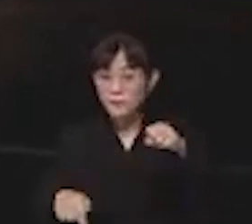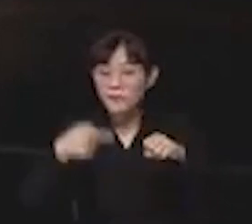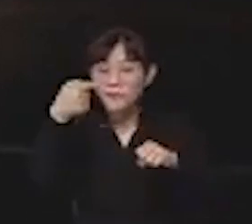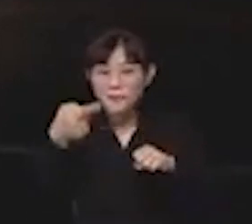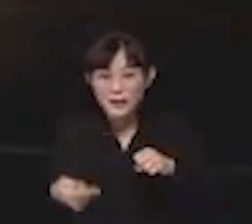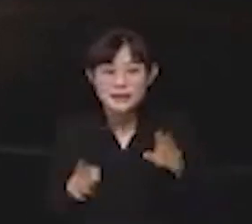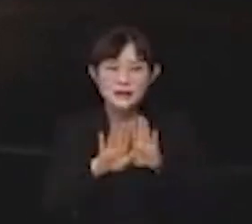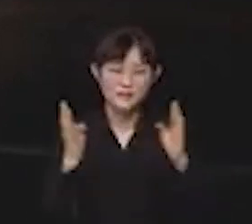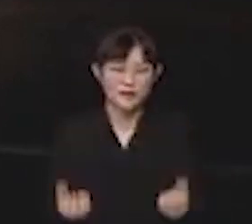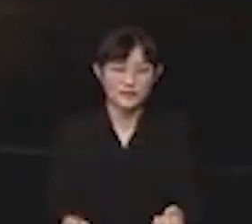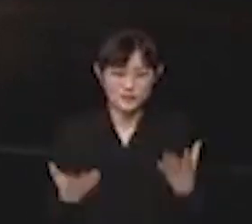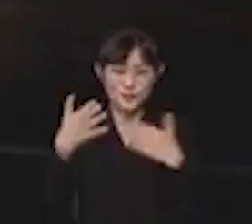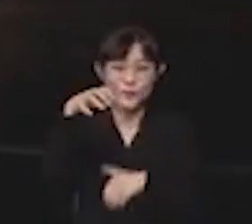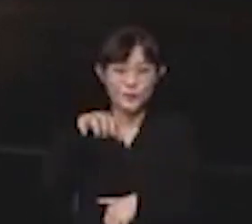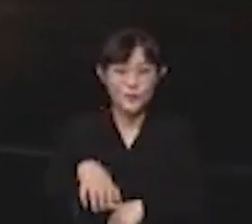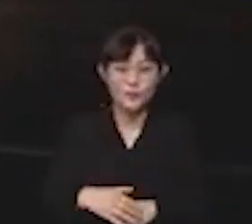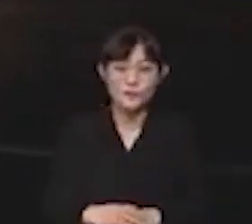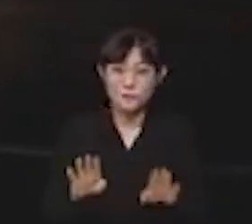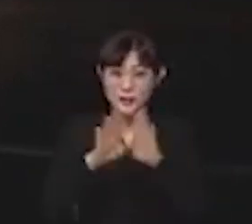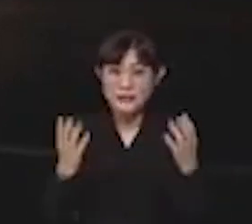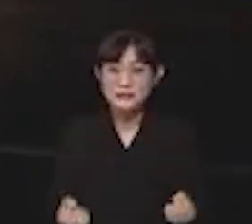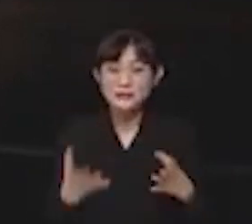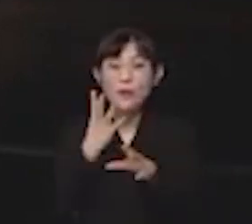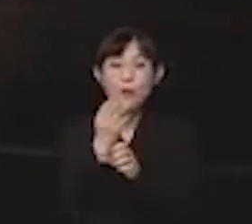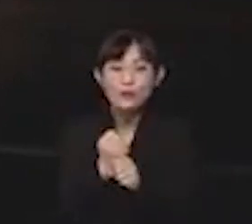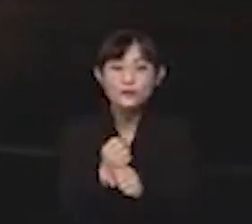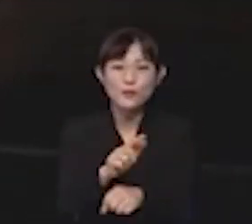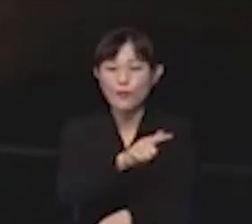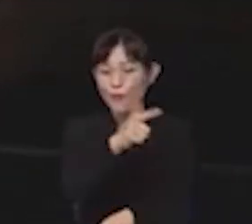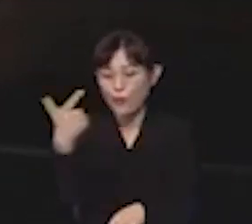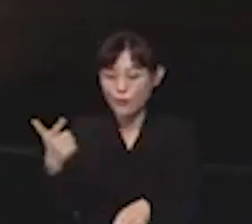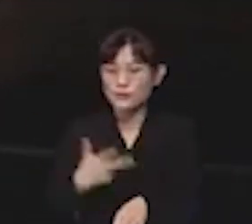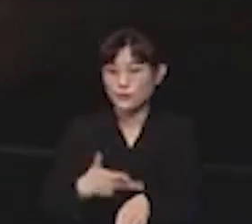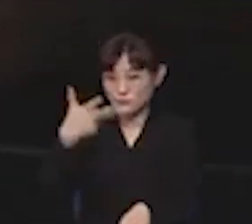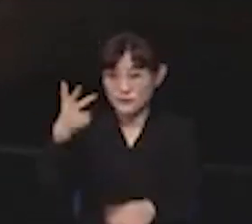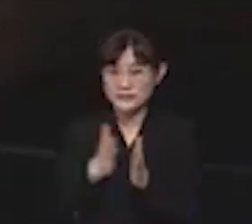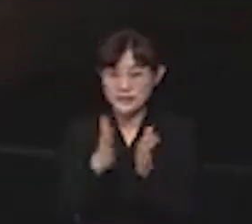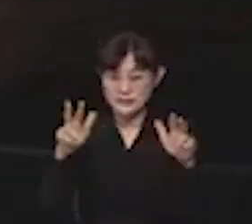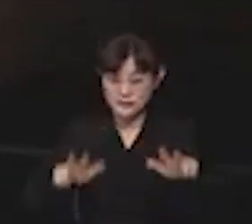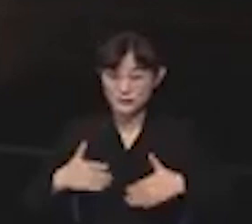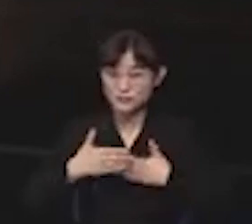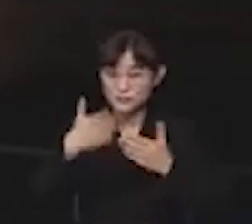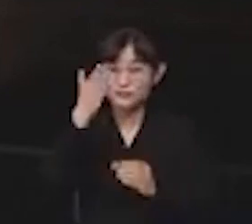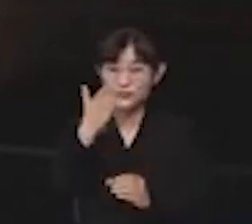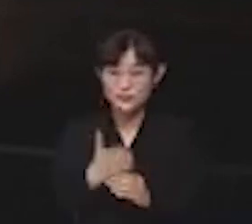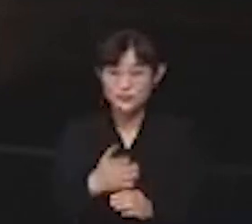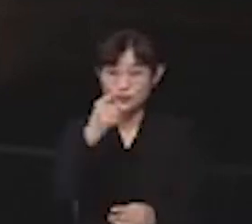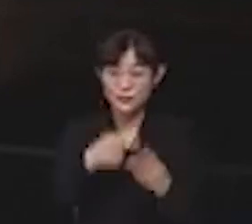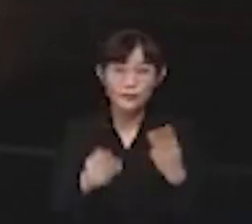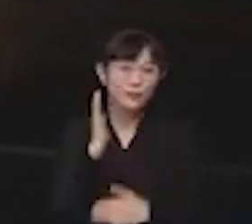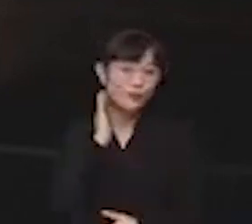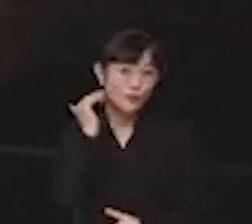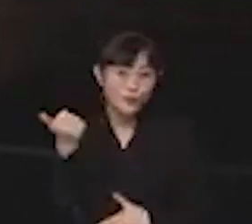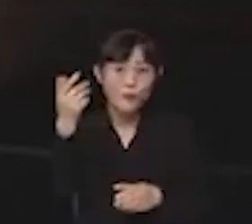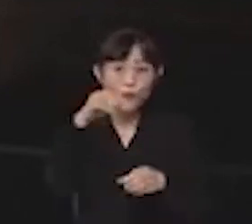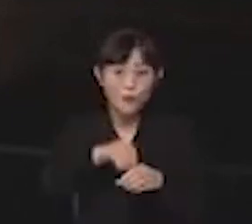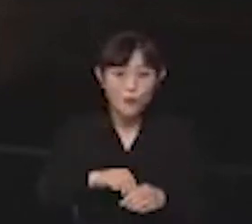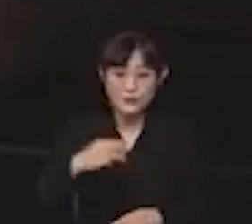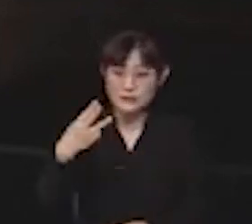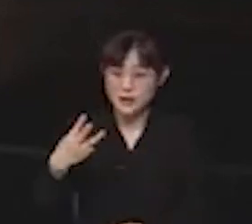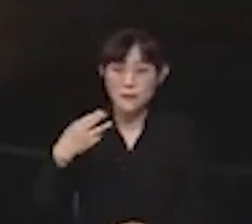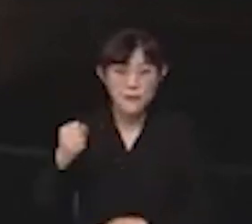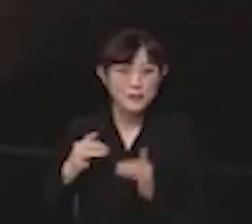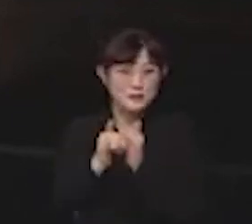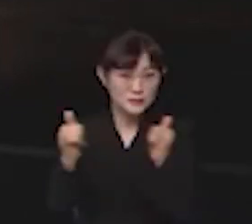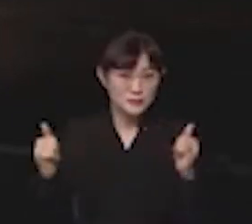바로 개막식장인데요. 개막식은 오후 7시부터 시작돼 현재 진행되고 있습니다. 윤석열 대통령을 포함한 시민 3만여